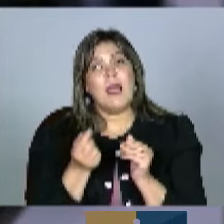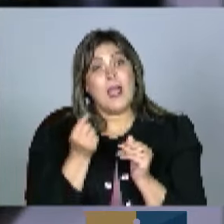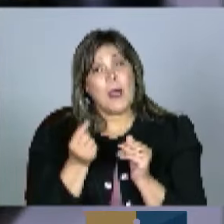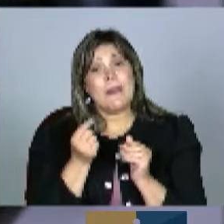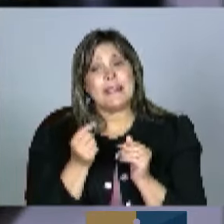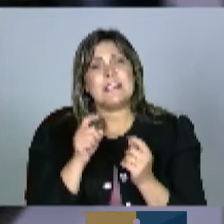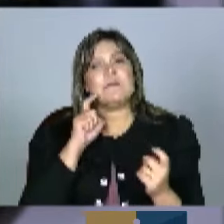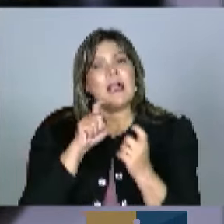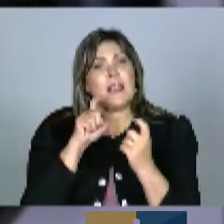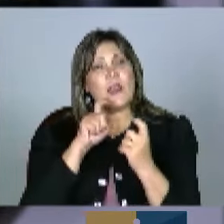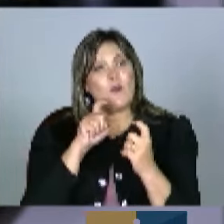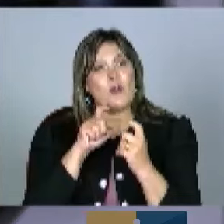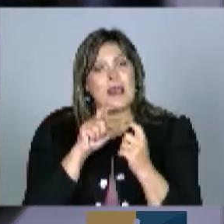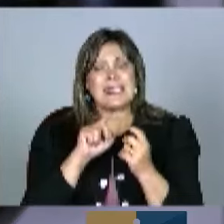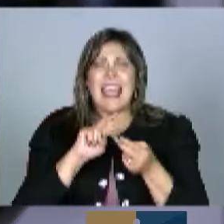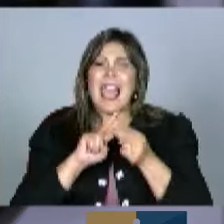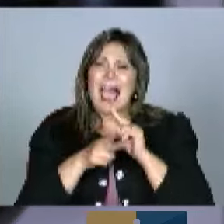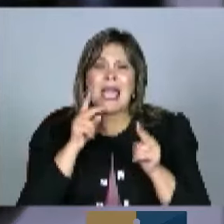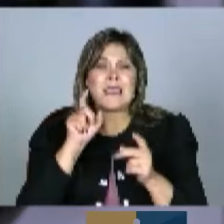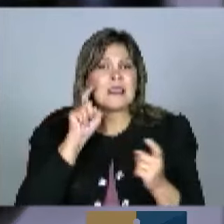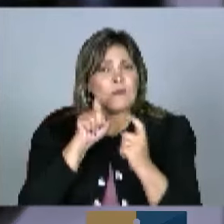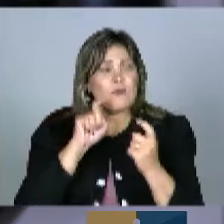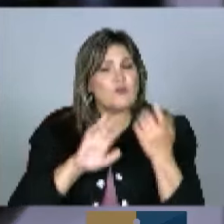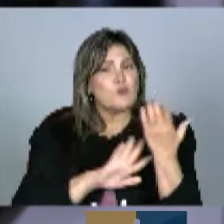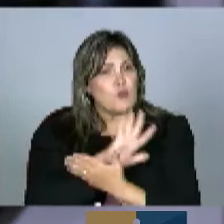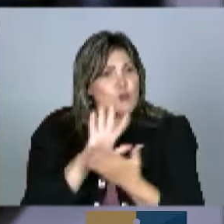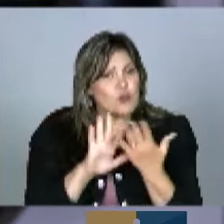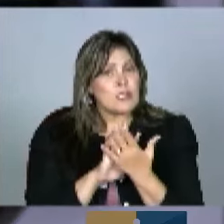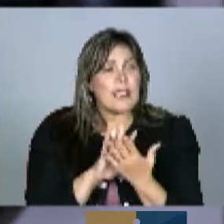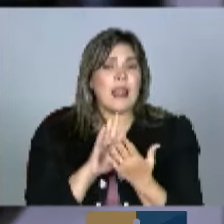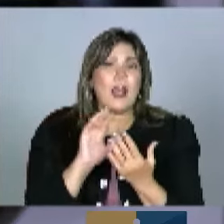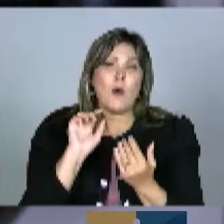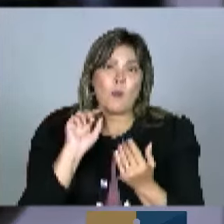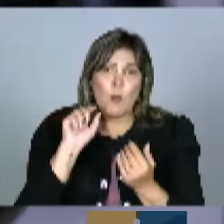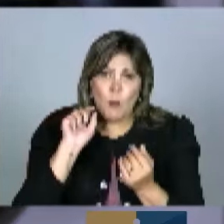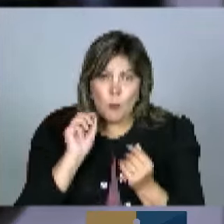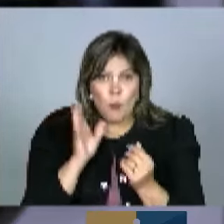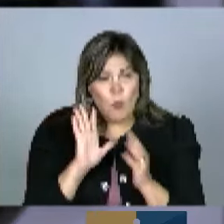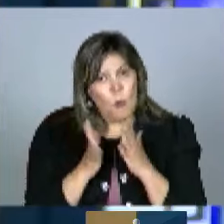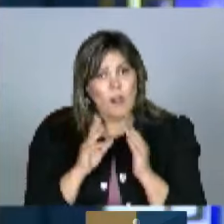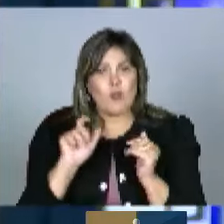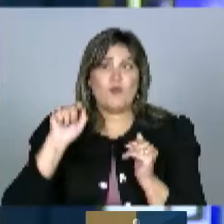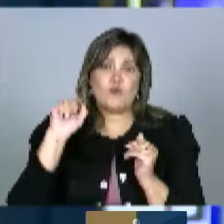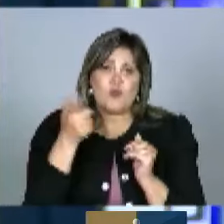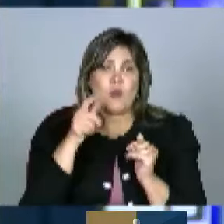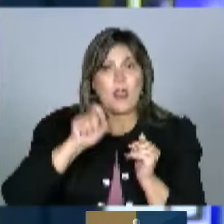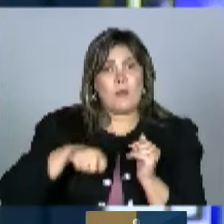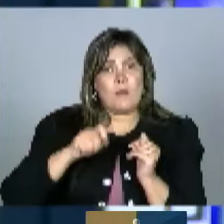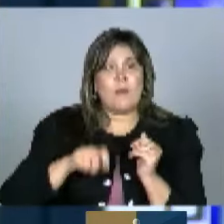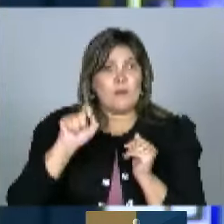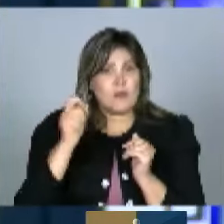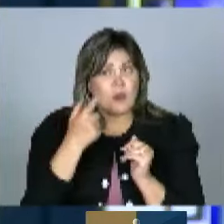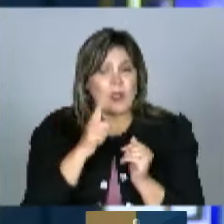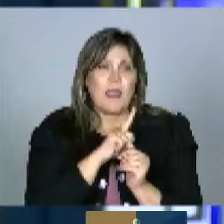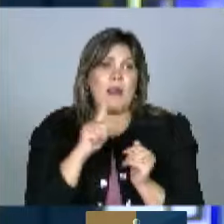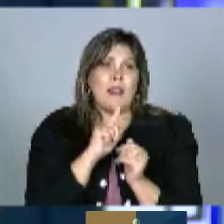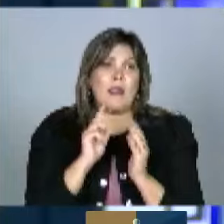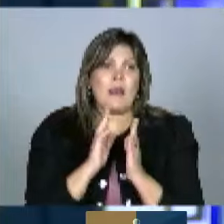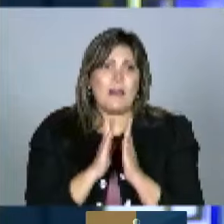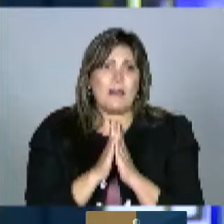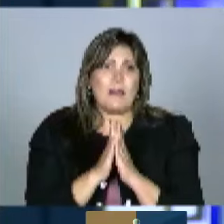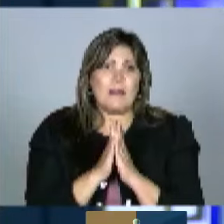المنازعات حضرتك قلت مش اي منازعه لازم تكون لها صفه الاستعجال لها صفه الاستعجال ويخشى